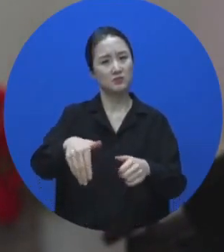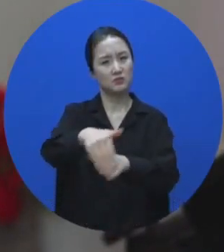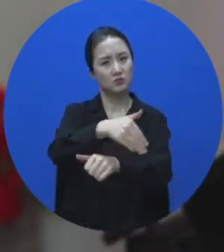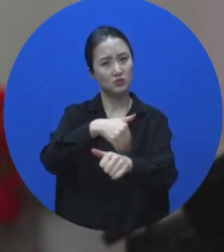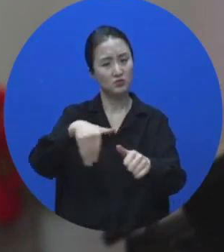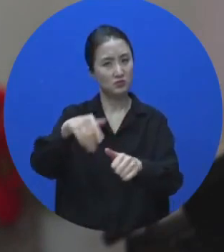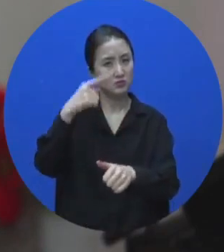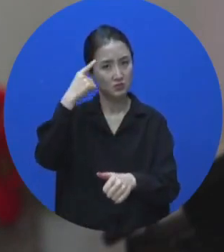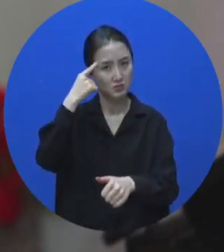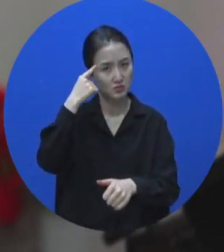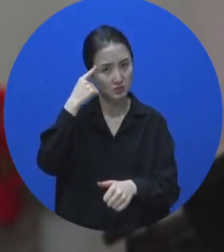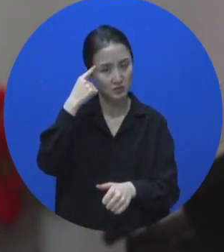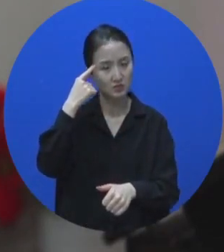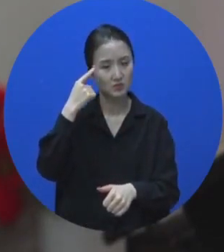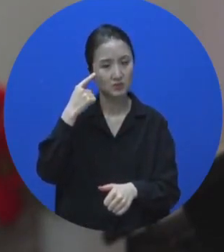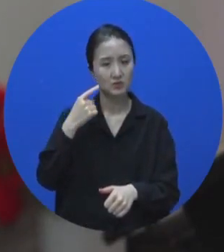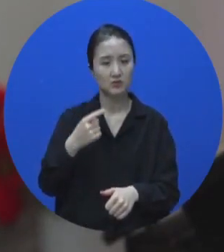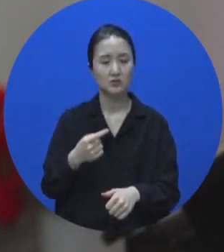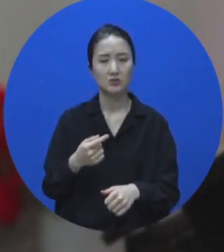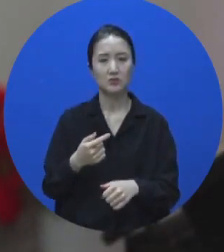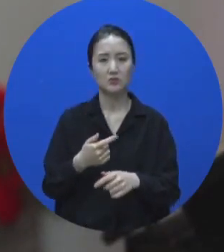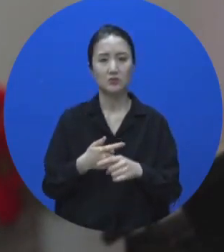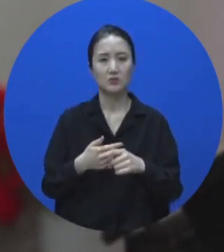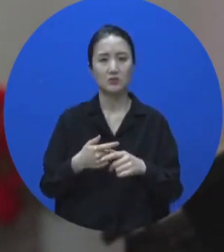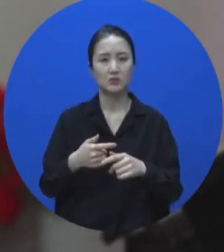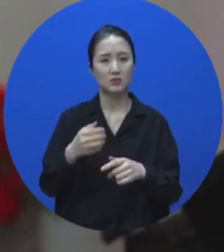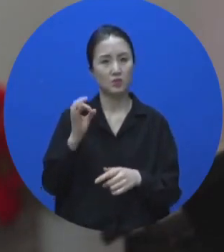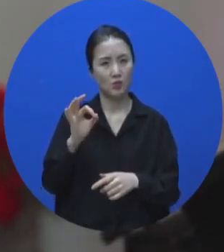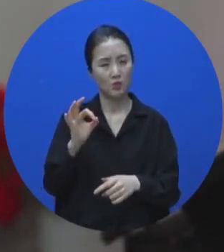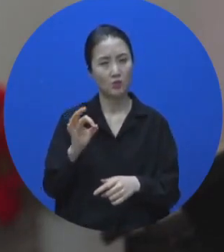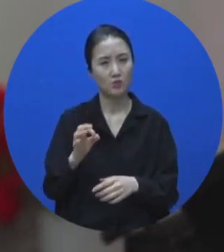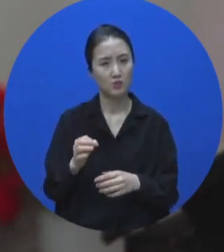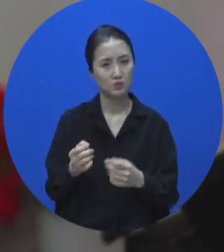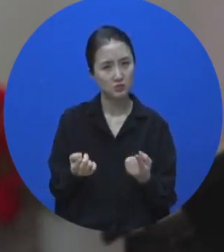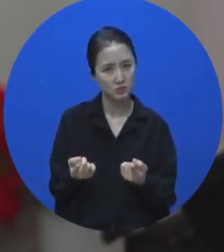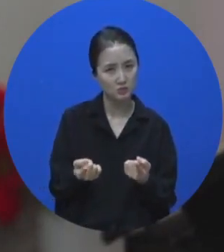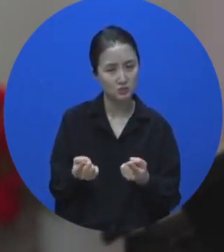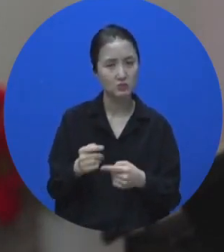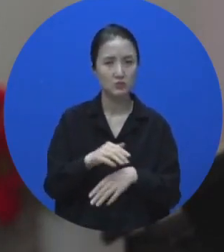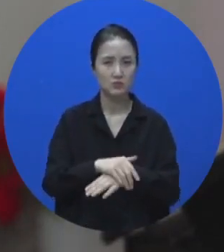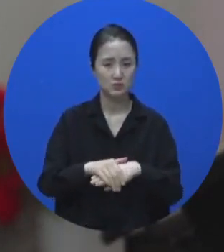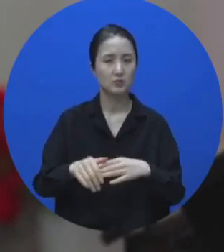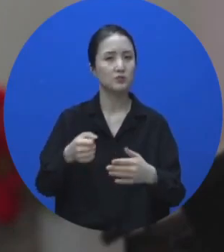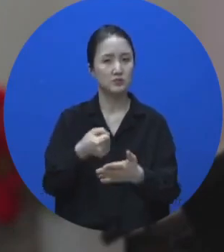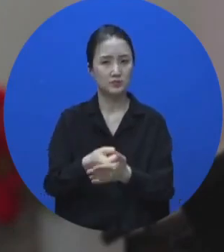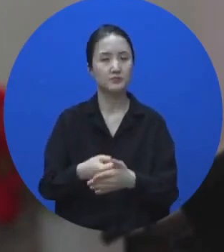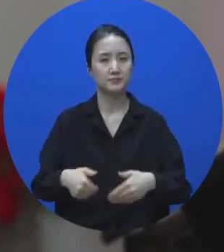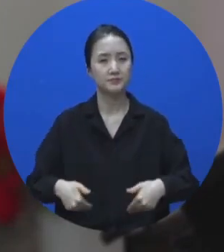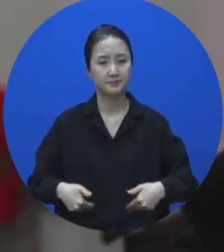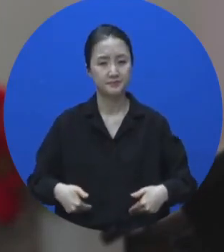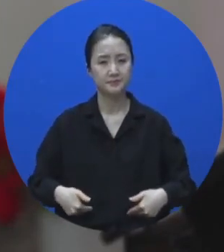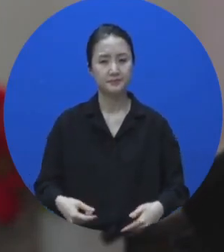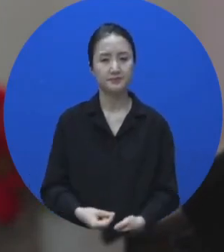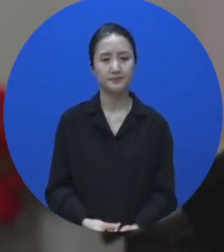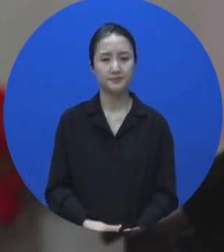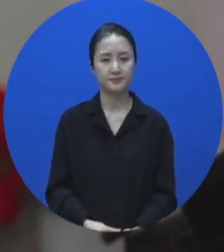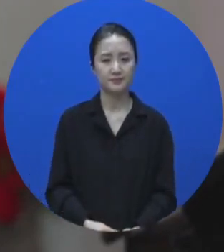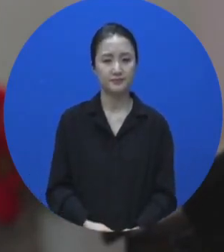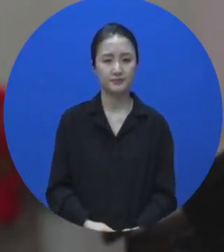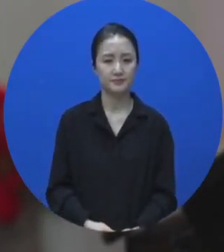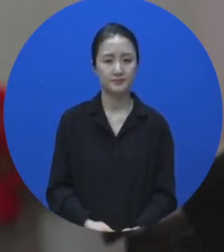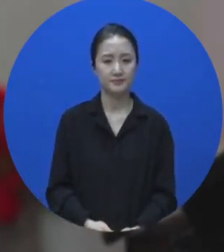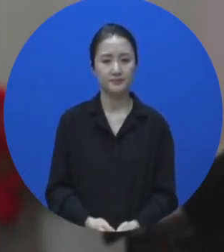라든지 그 지역들을 생각하면서 쪼끔 좁혀 가면서 그 지역과 아파트를 체크하셔야